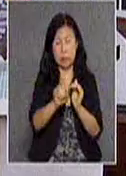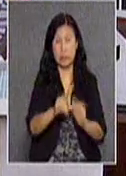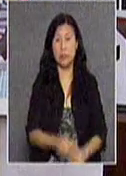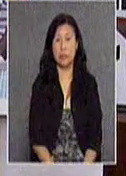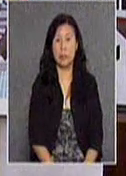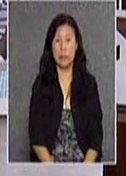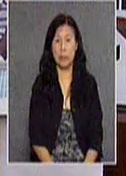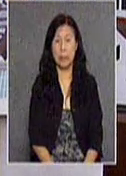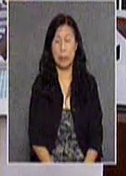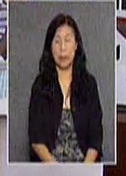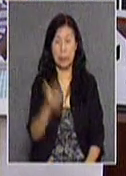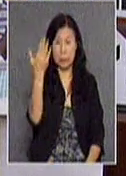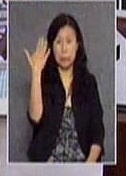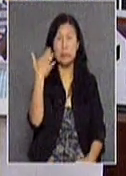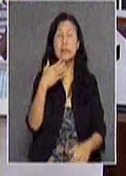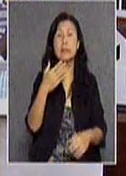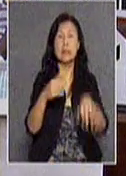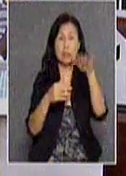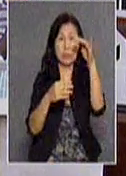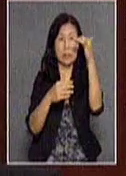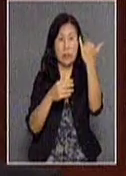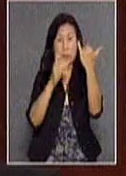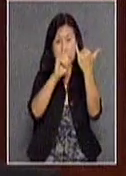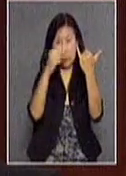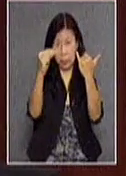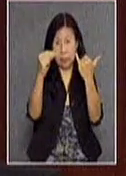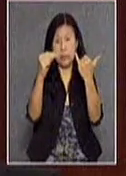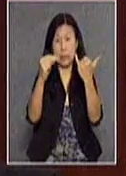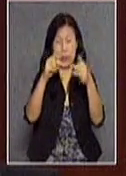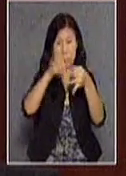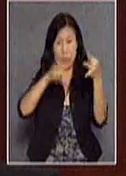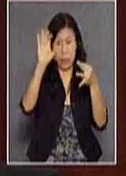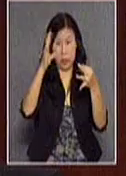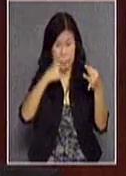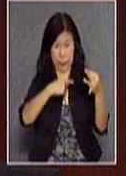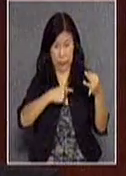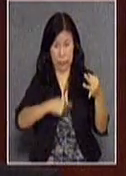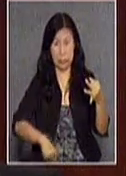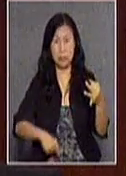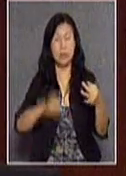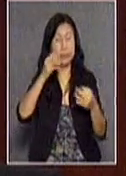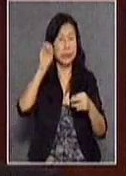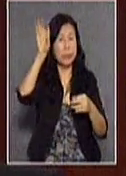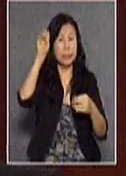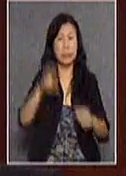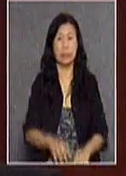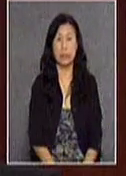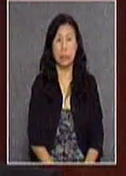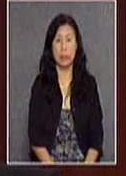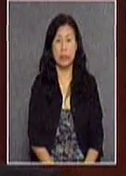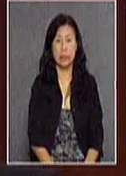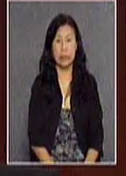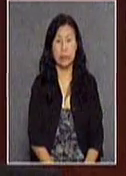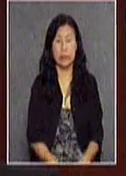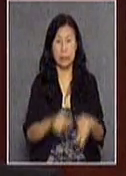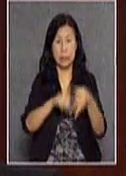呢，原先第697項呢是黃毓民議員提的，因為黃毓民議員